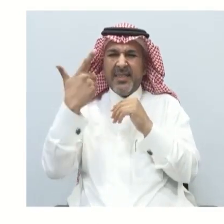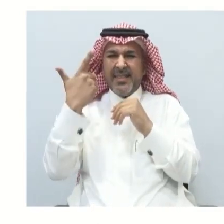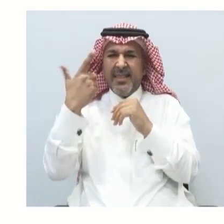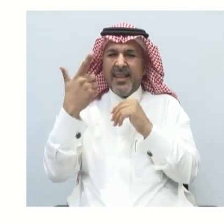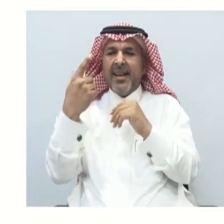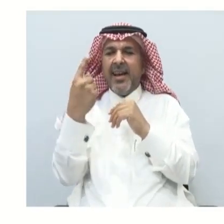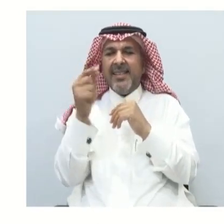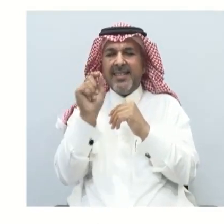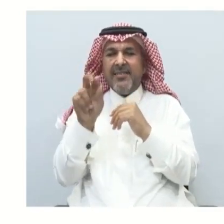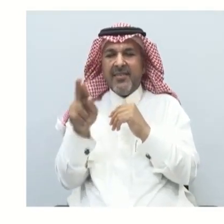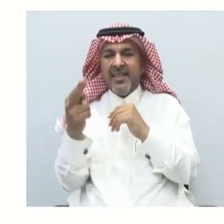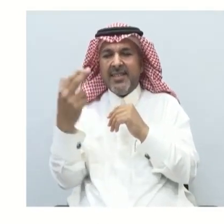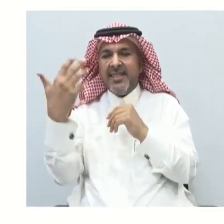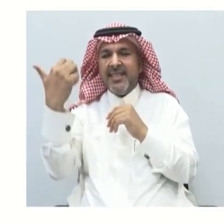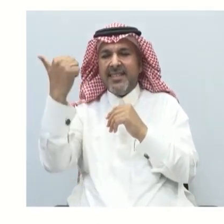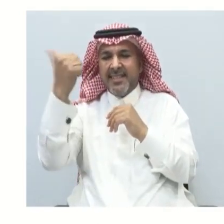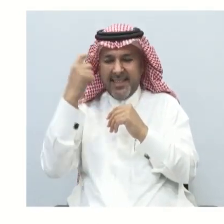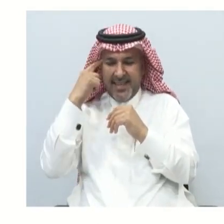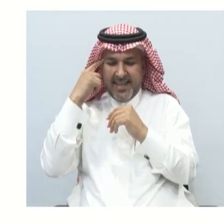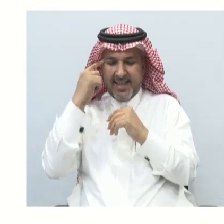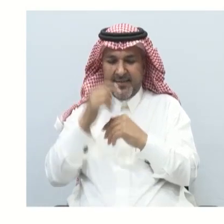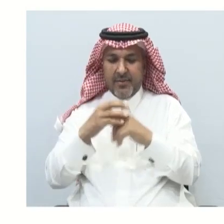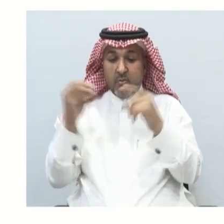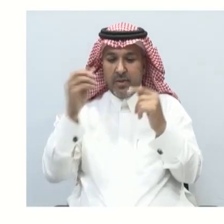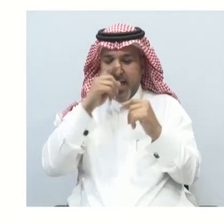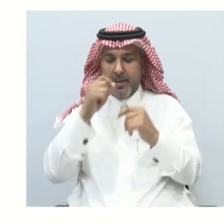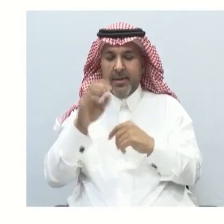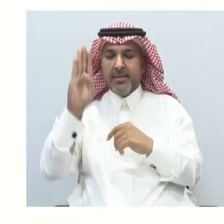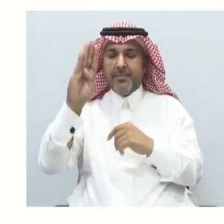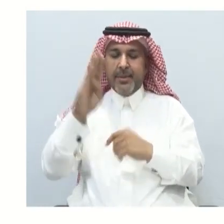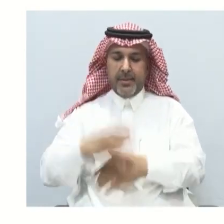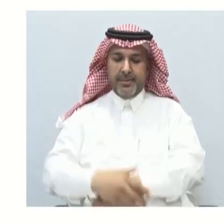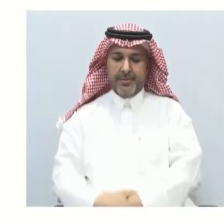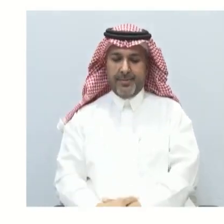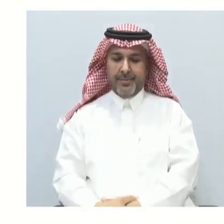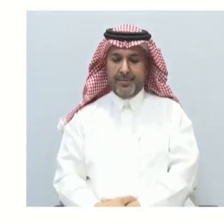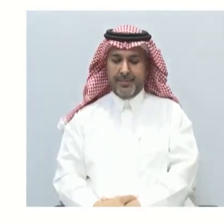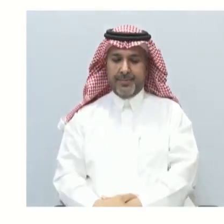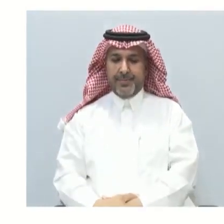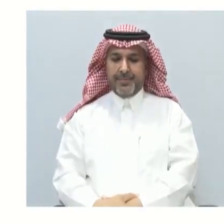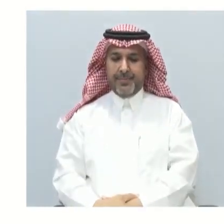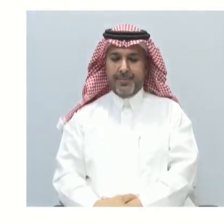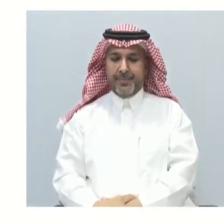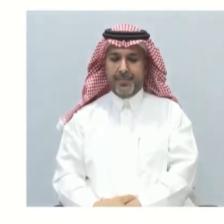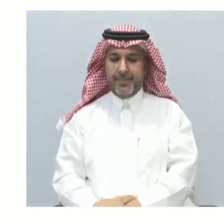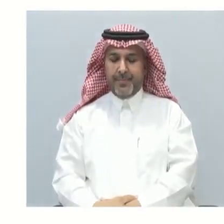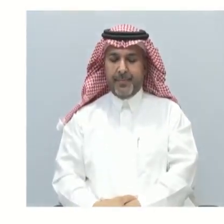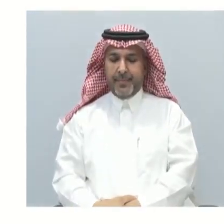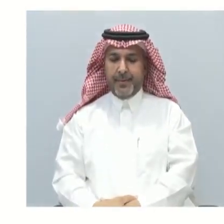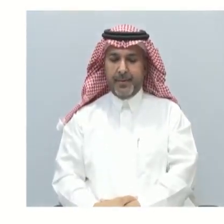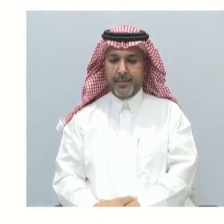لاحظ ان عندي انا طبعا نقول بالسالب لان زي ما قلنا البيانات هنا الارتباط عكسي فبالتالي يكون بالسالب